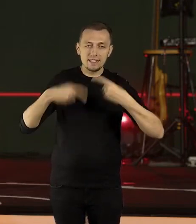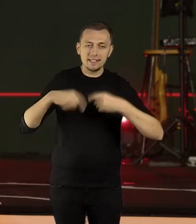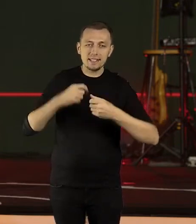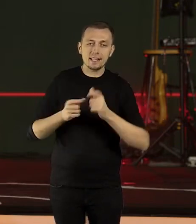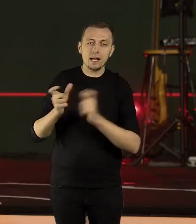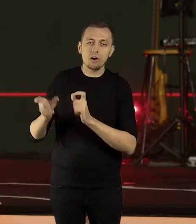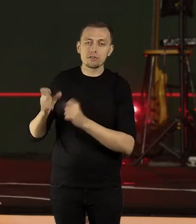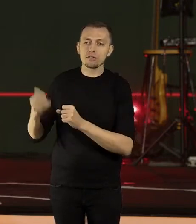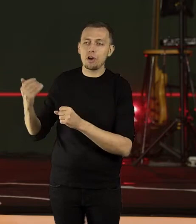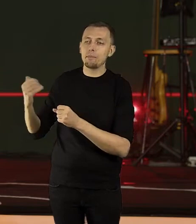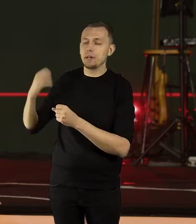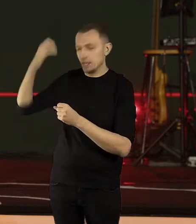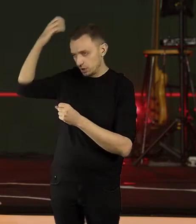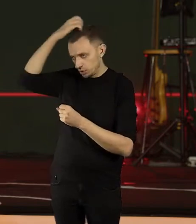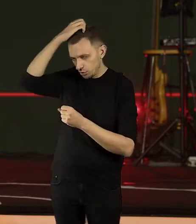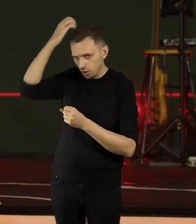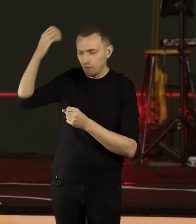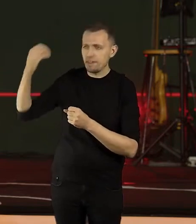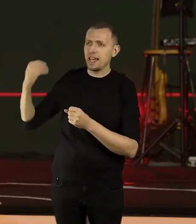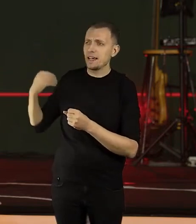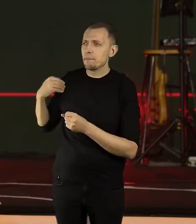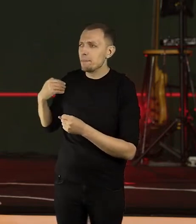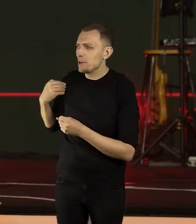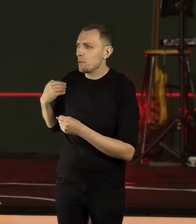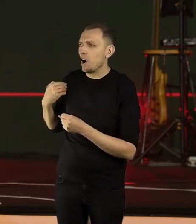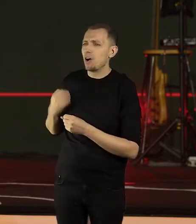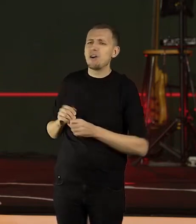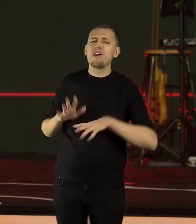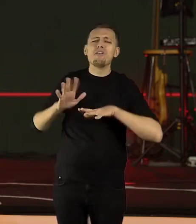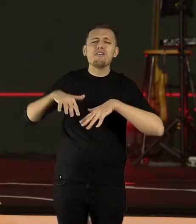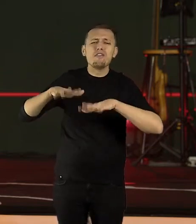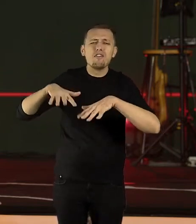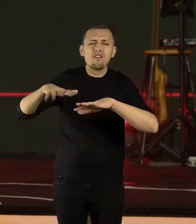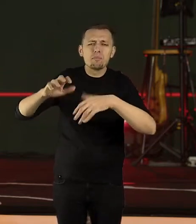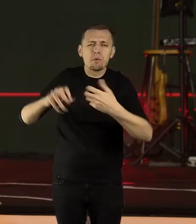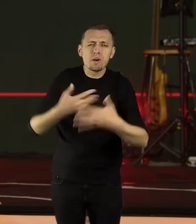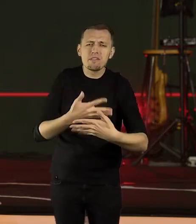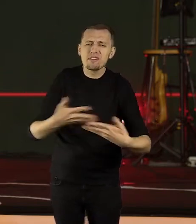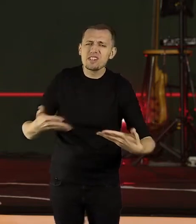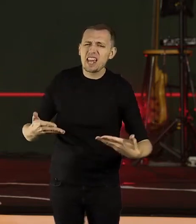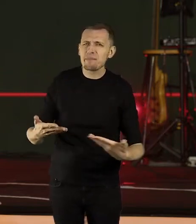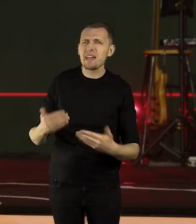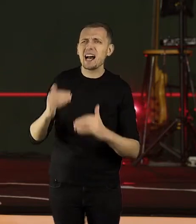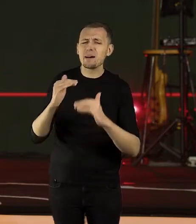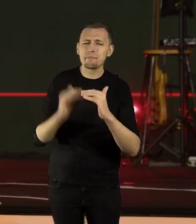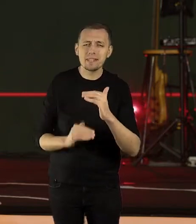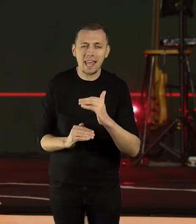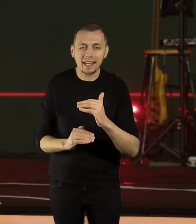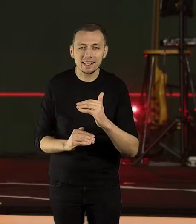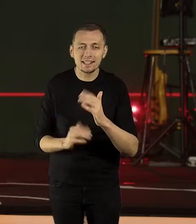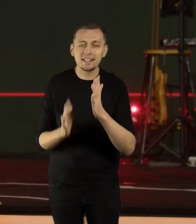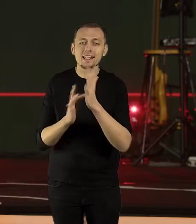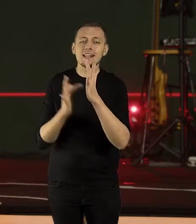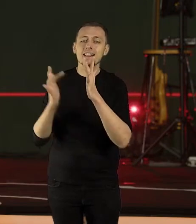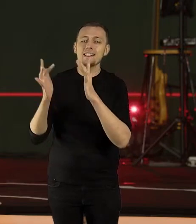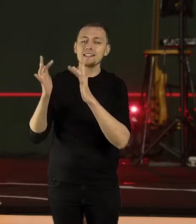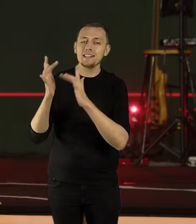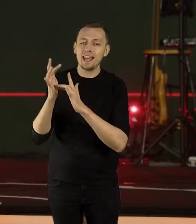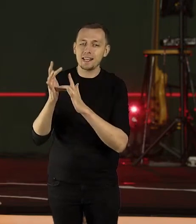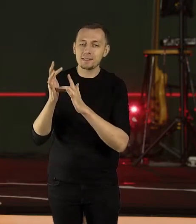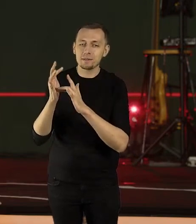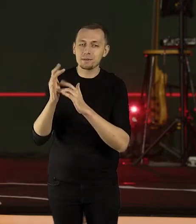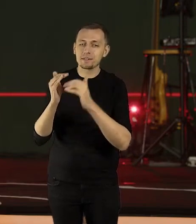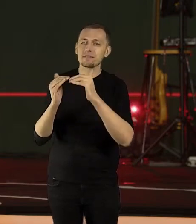razem wzięci, nie wpłynęli na życie człowieka na tej ziemi tak mocno, jak to jedno,